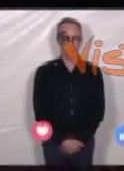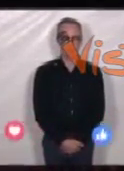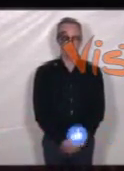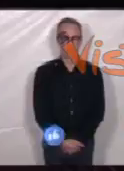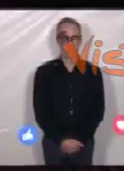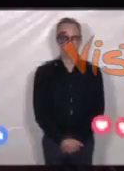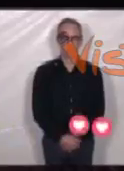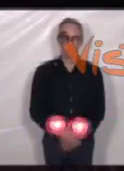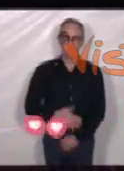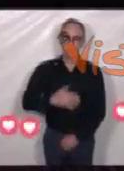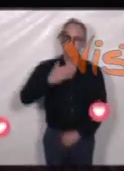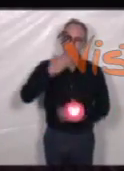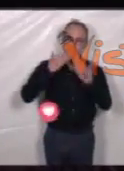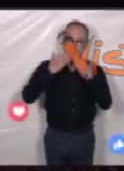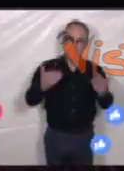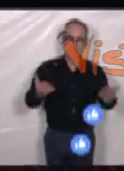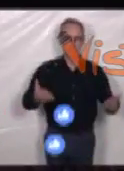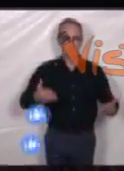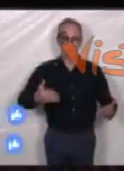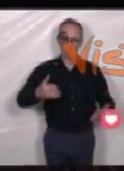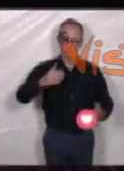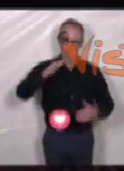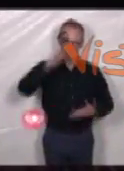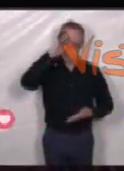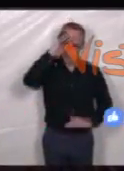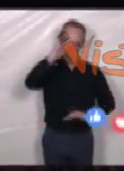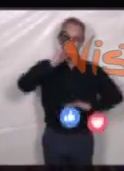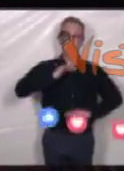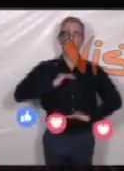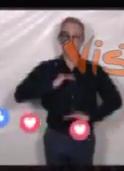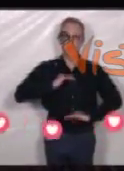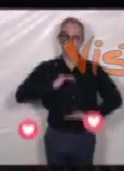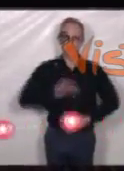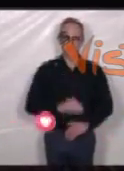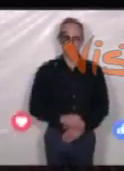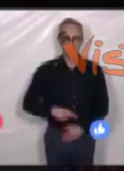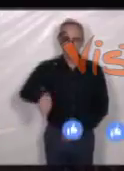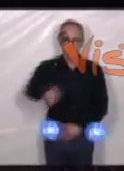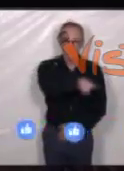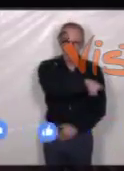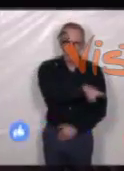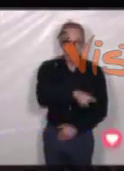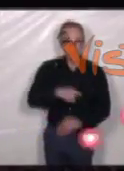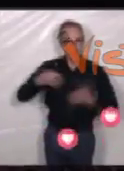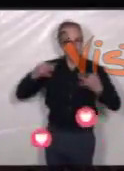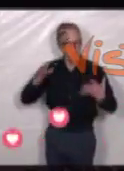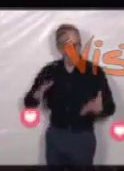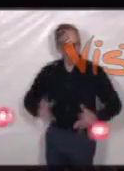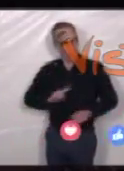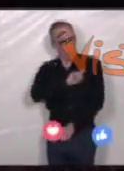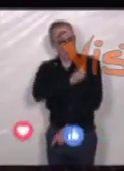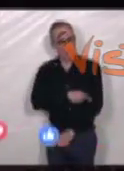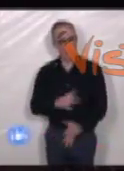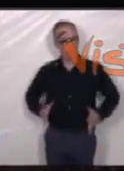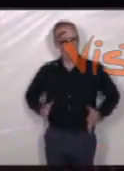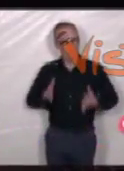Merci de votre confiance. Merci du temps que vous avez donné. Merci de votre engagement